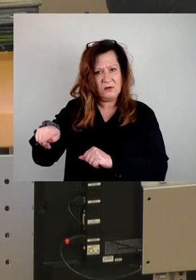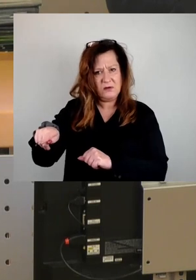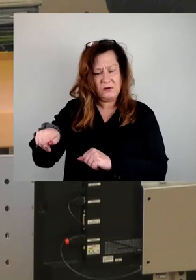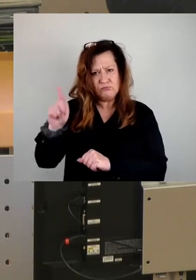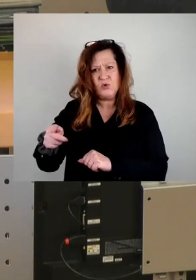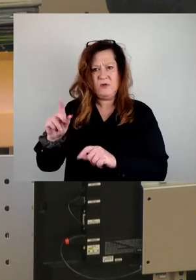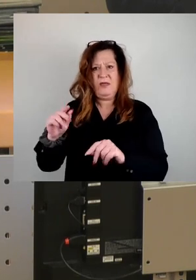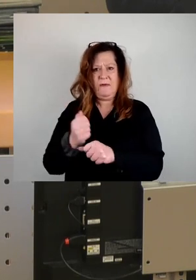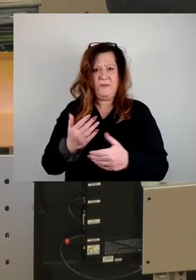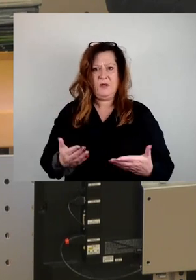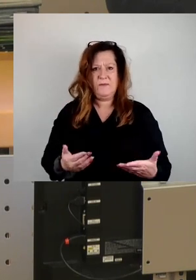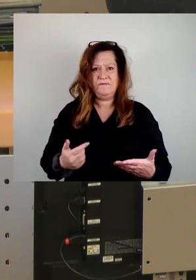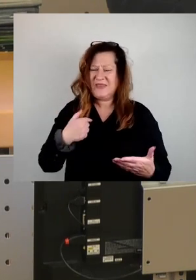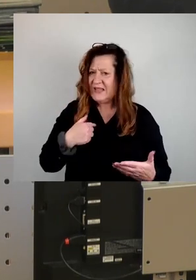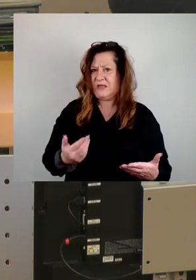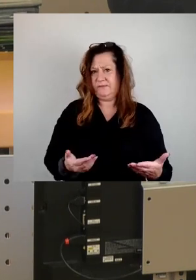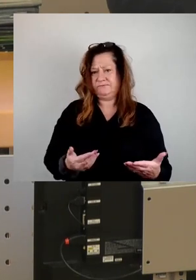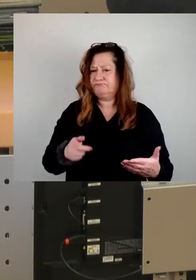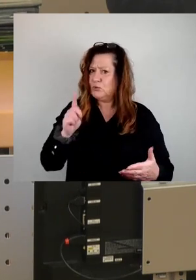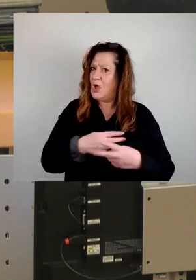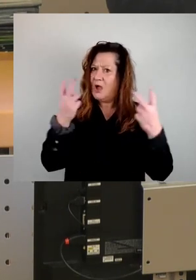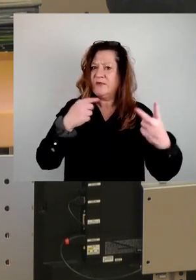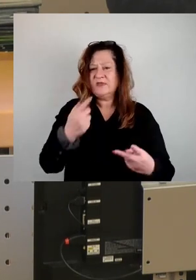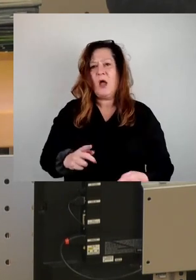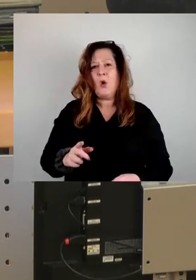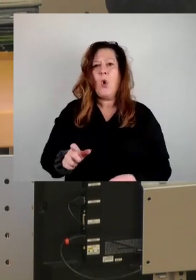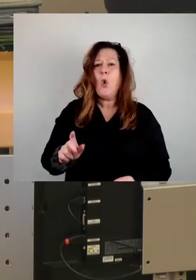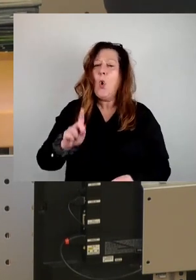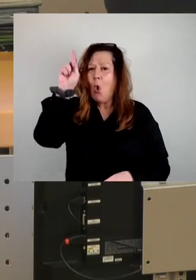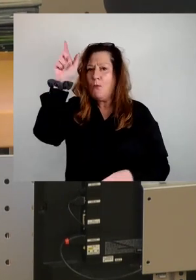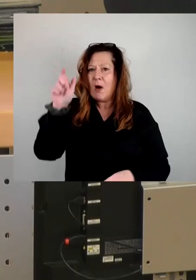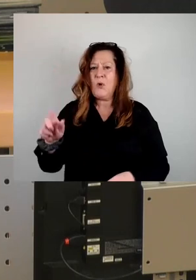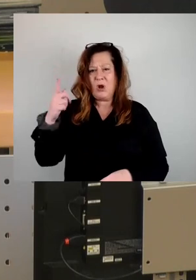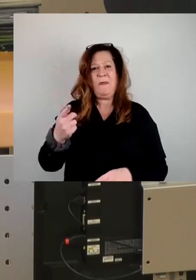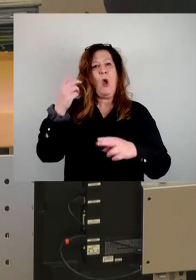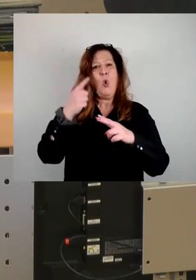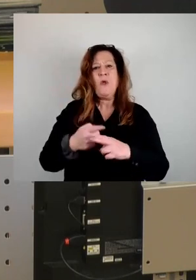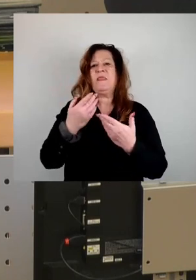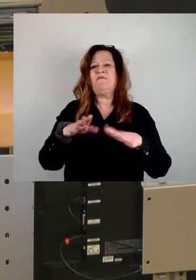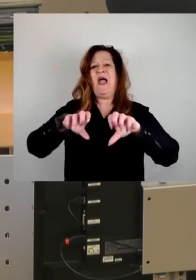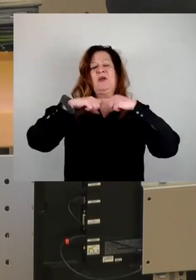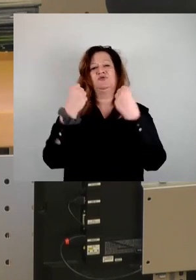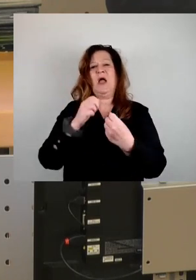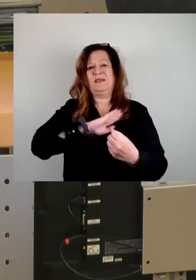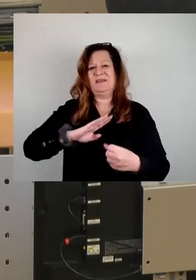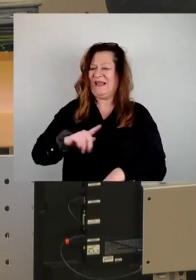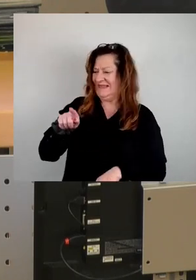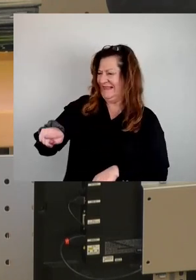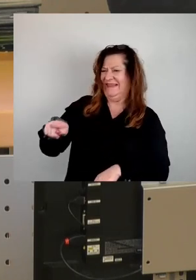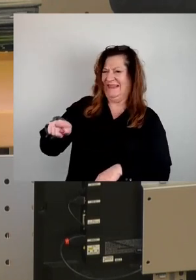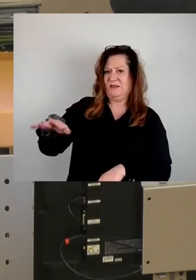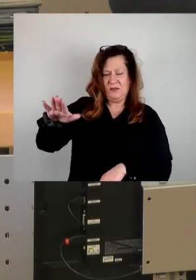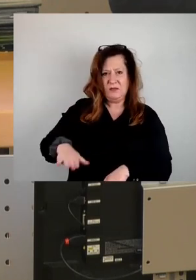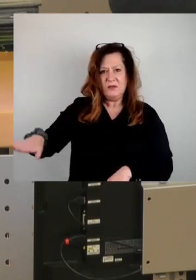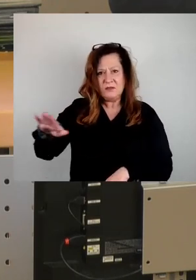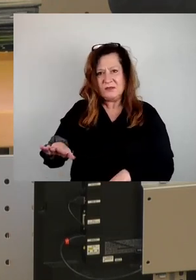ich erwarte eigentlich, dass der Oberbürgermeister und der Freistaat Sachsen es möglich machen, dass dieses Gelände auch Teil der Buga werden